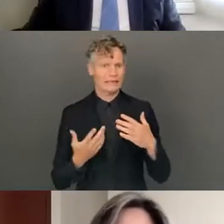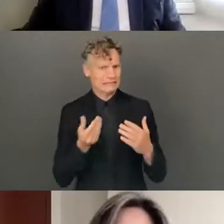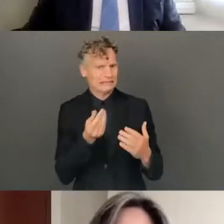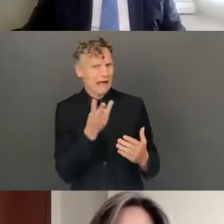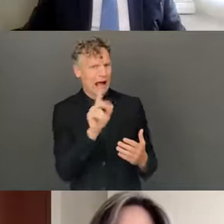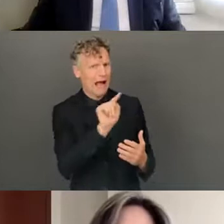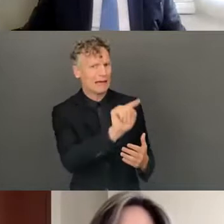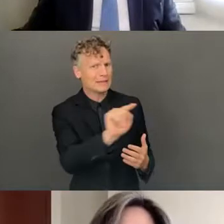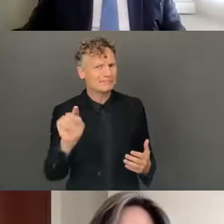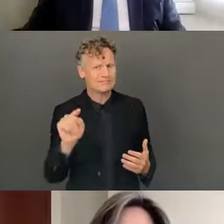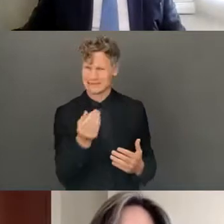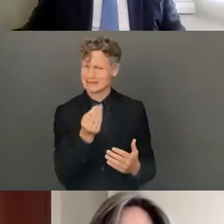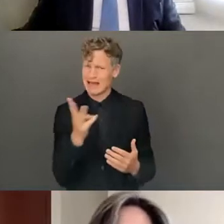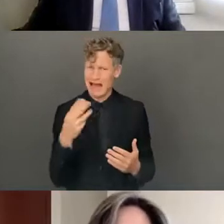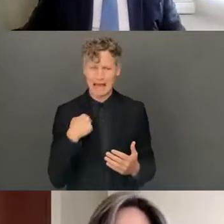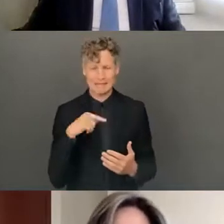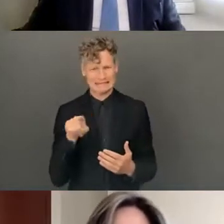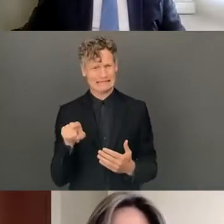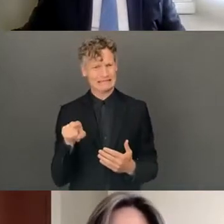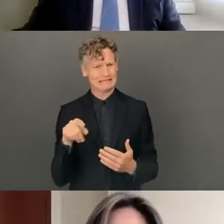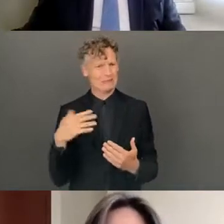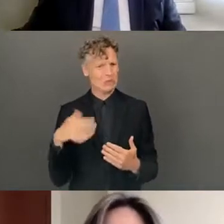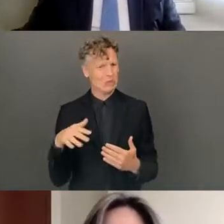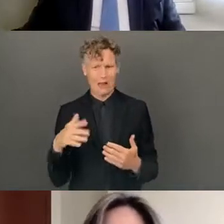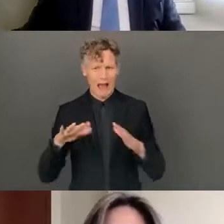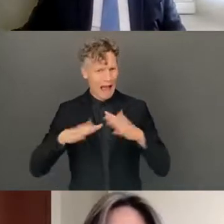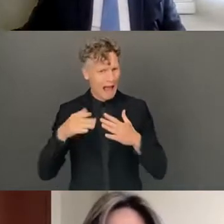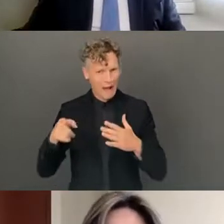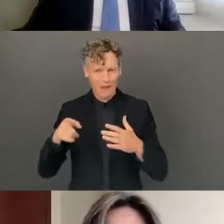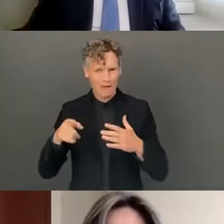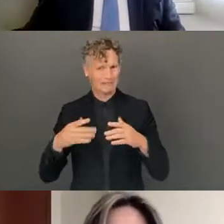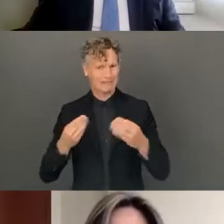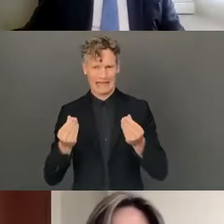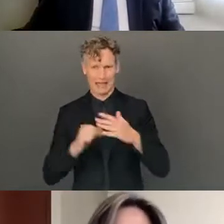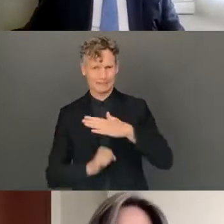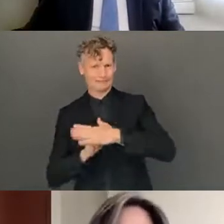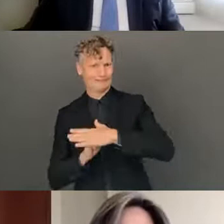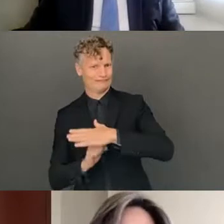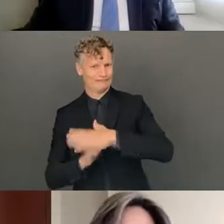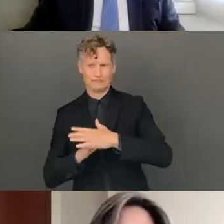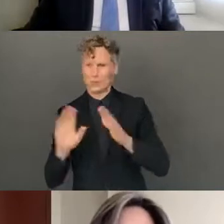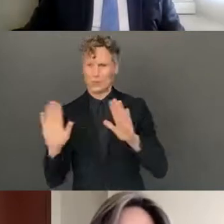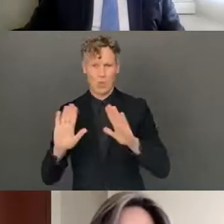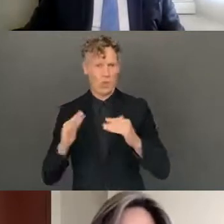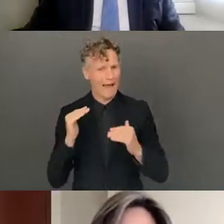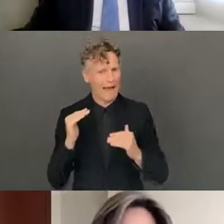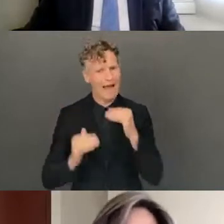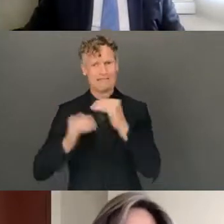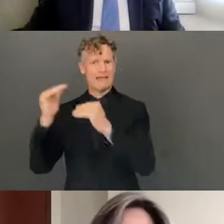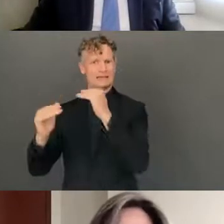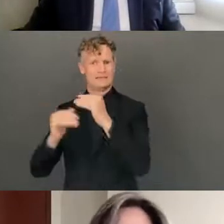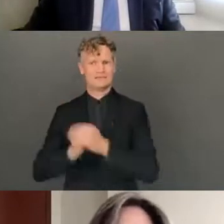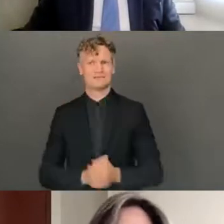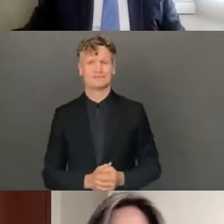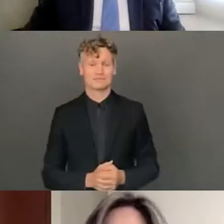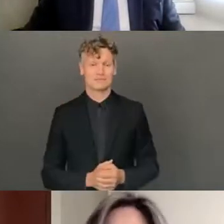Il y a eu des tendances préoccupantes dans le progrès pour les personnes handicapées. Moi, je sais que mon